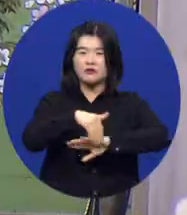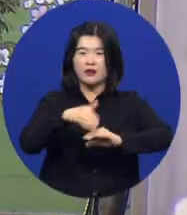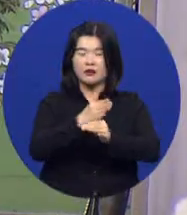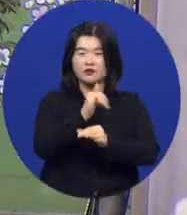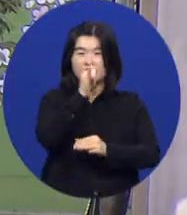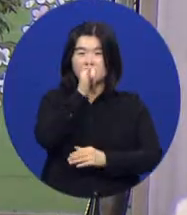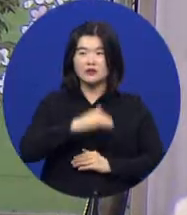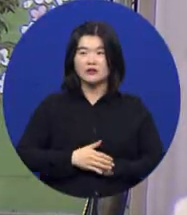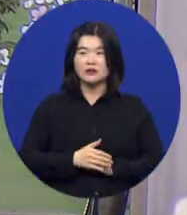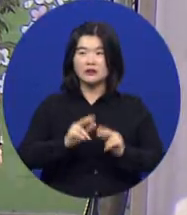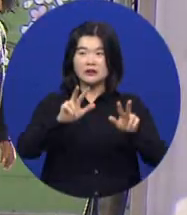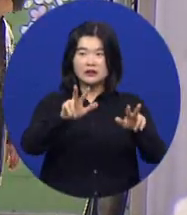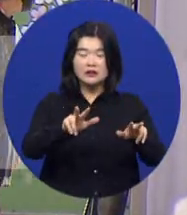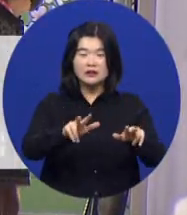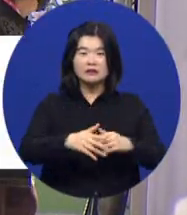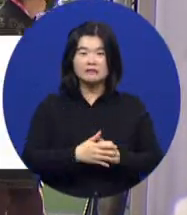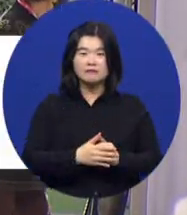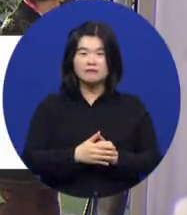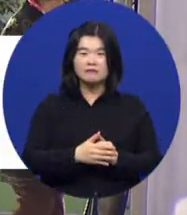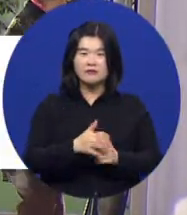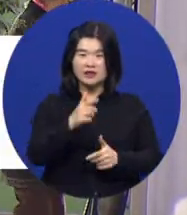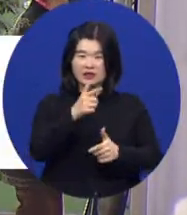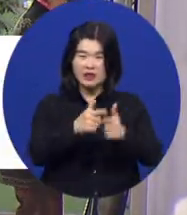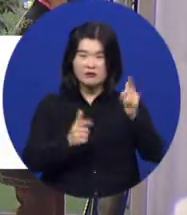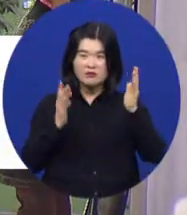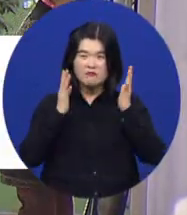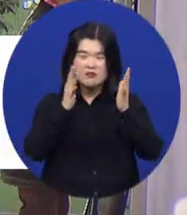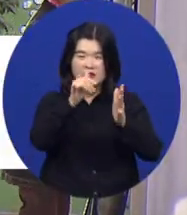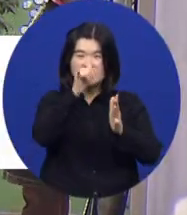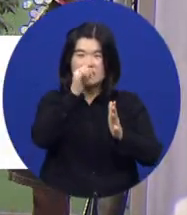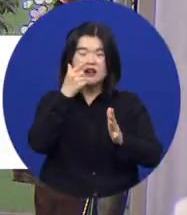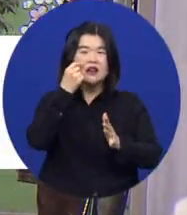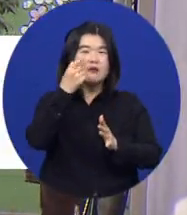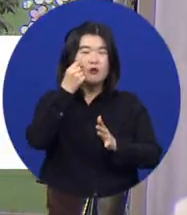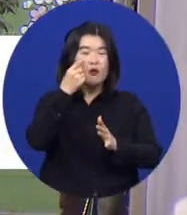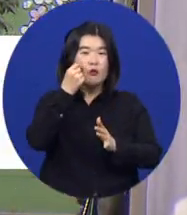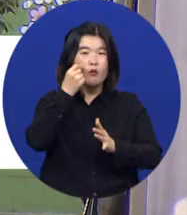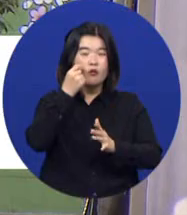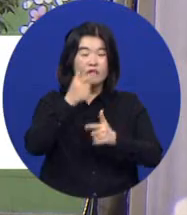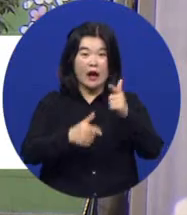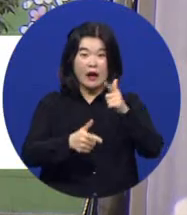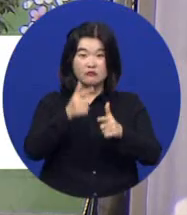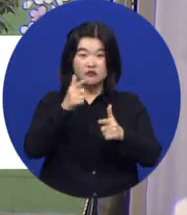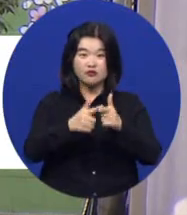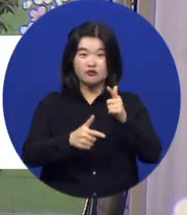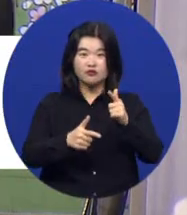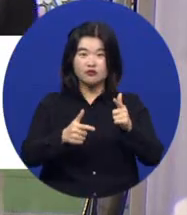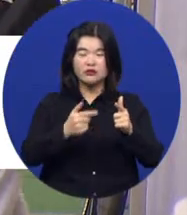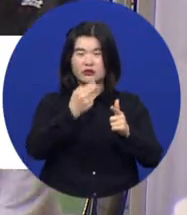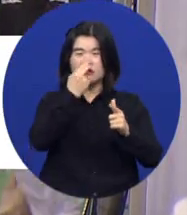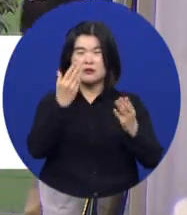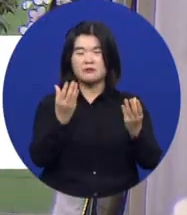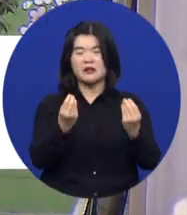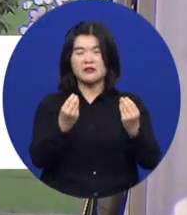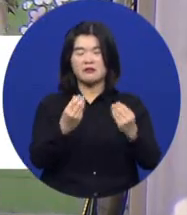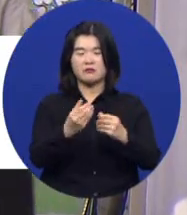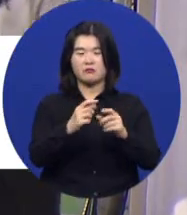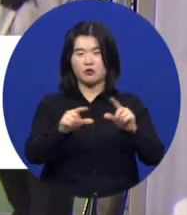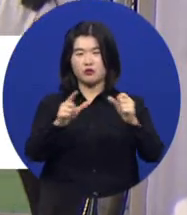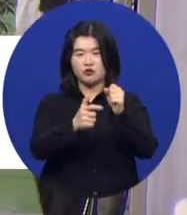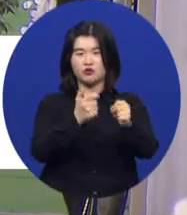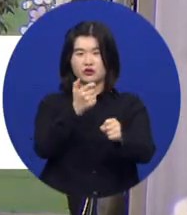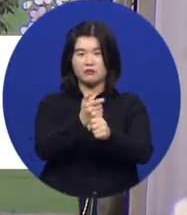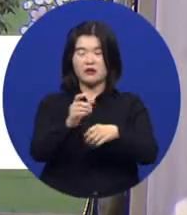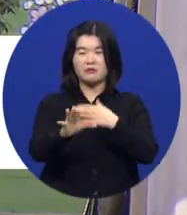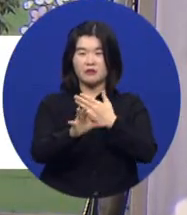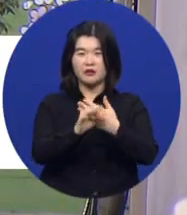계획입니다. 지금 가로수로 식재되어 있는 일본 수종을 수령이 다 됐습니다. 보통 60년 정도 되면